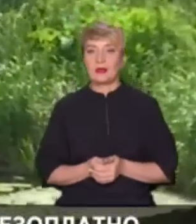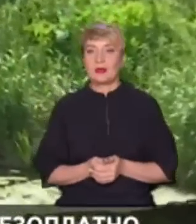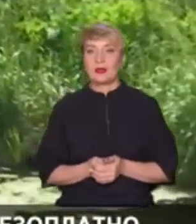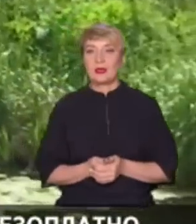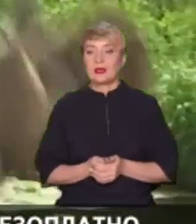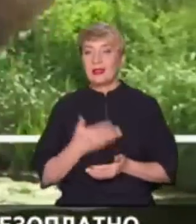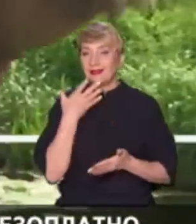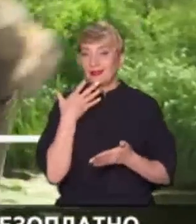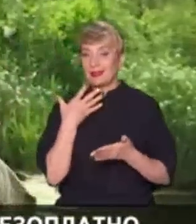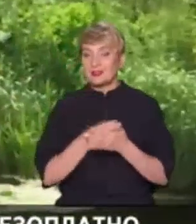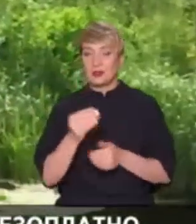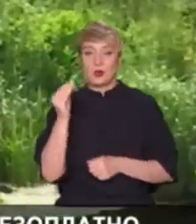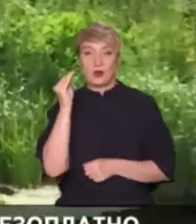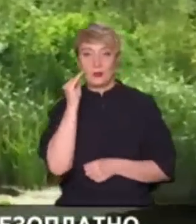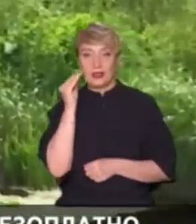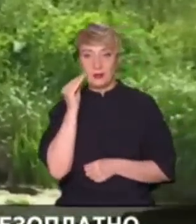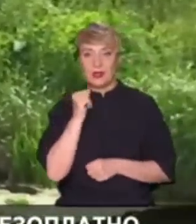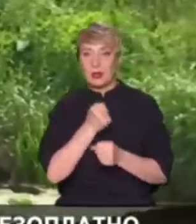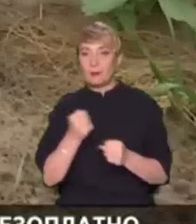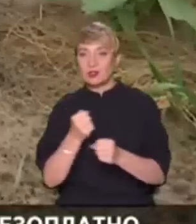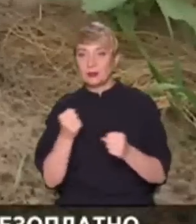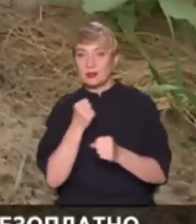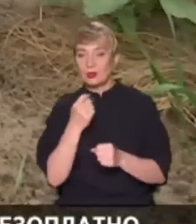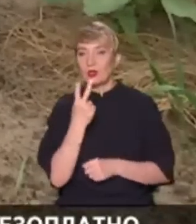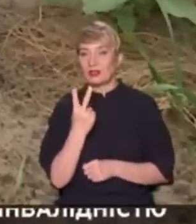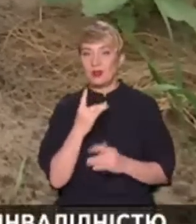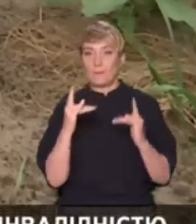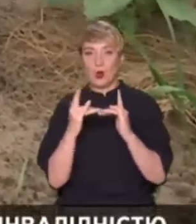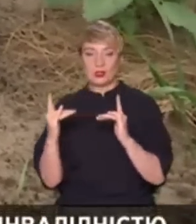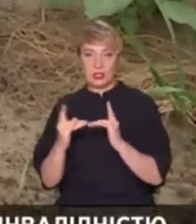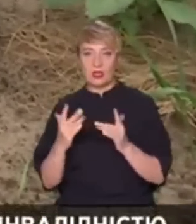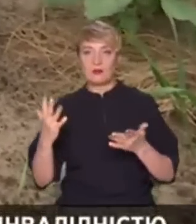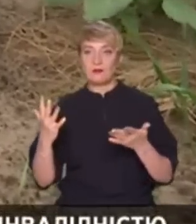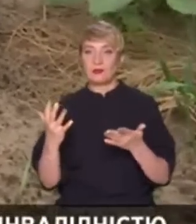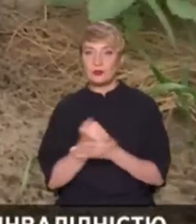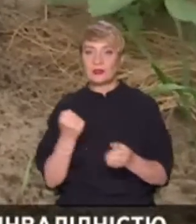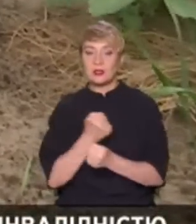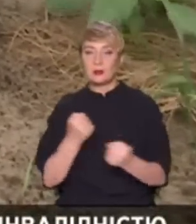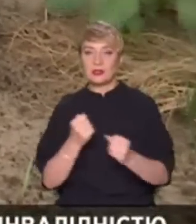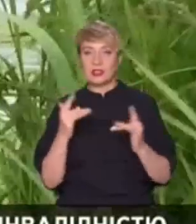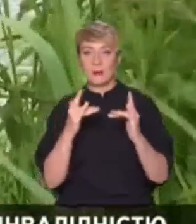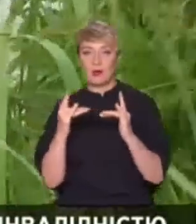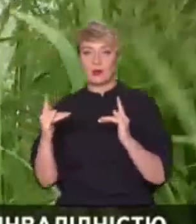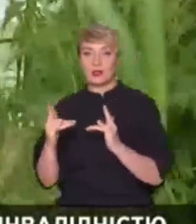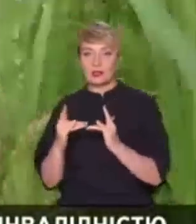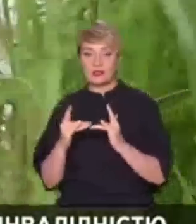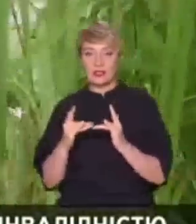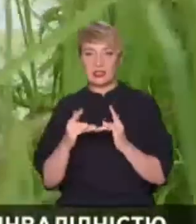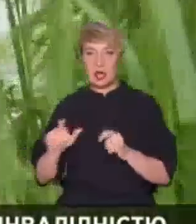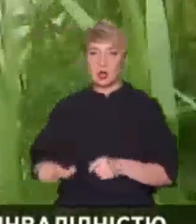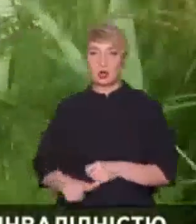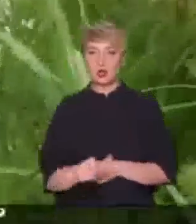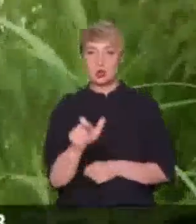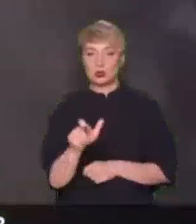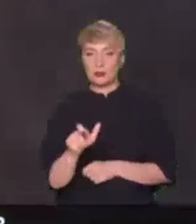ми позаміновували два моста навколо Баришівки. Згодом їм таки довелося підірвати мости та шлюзи на річці